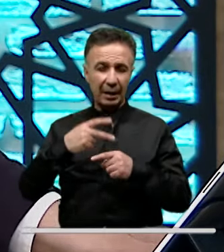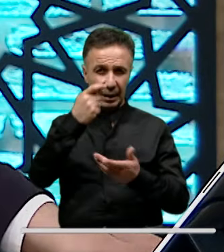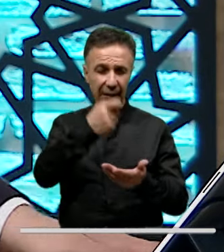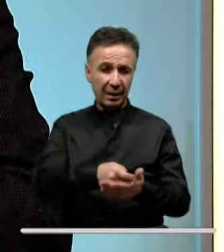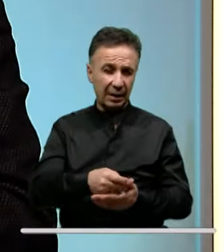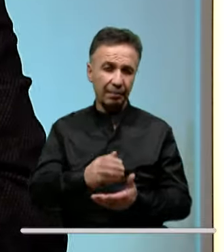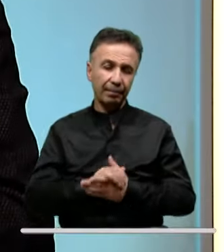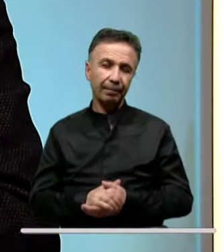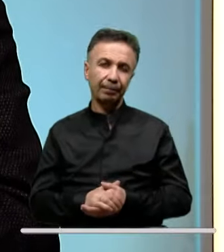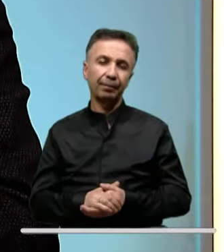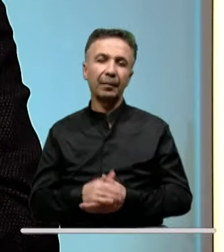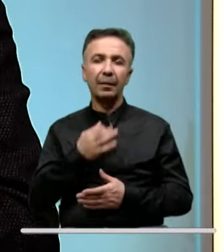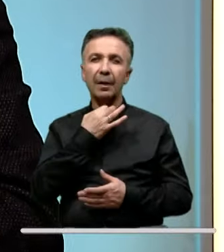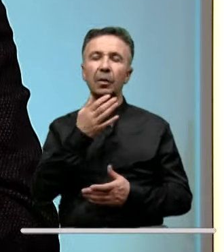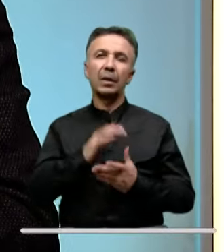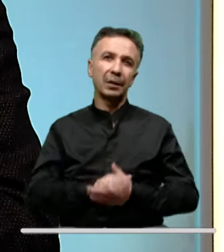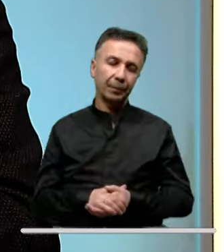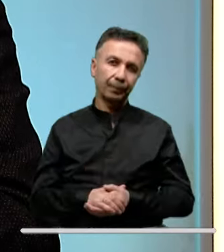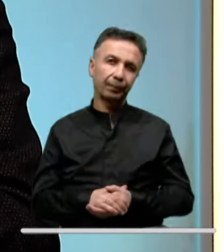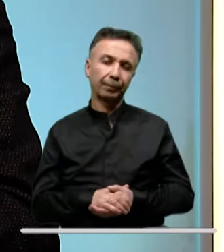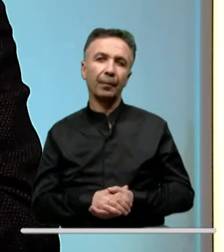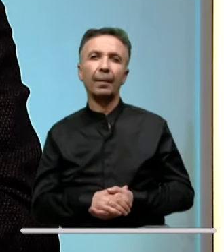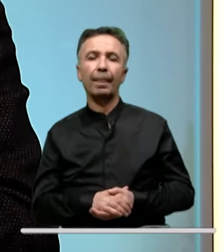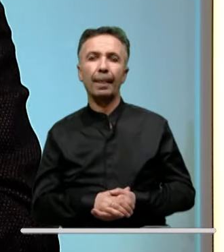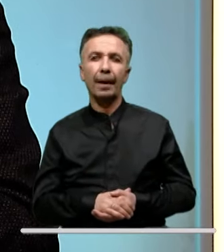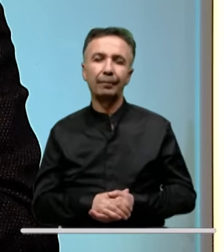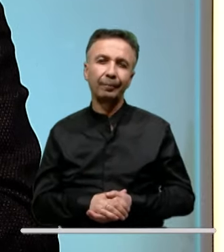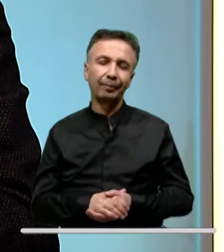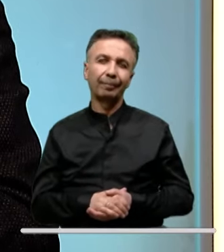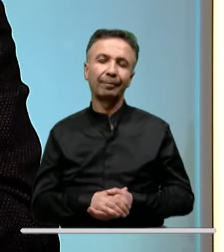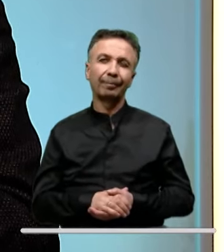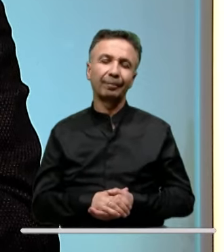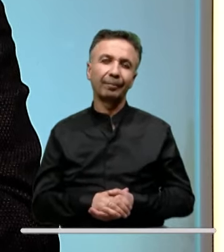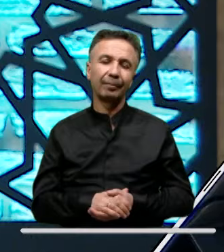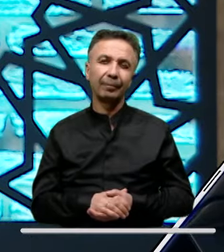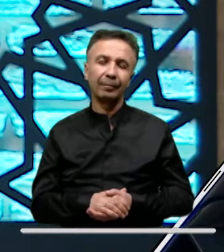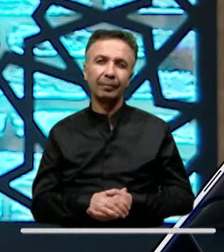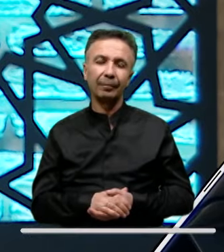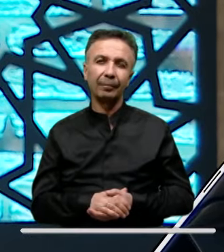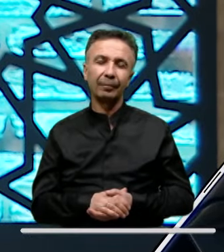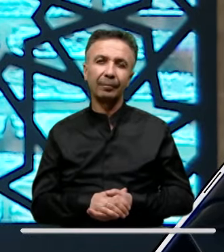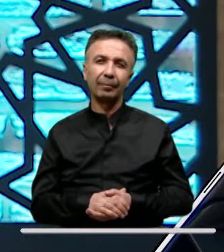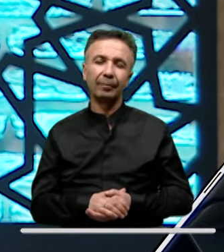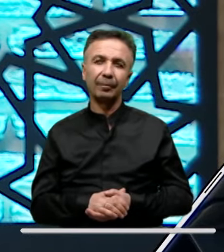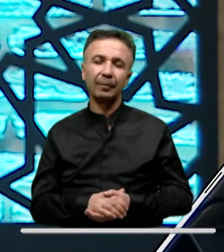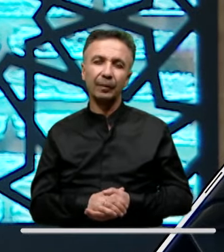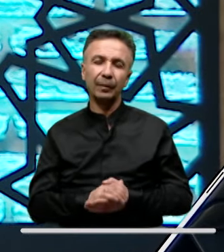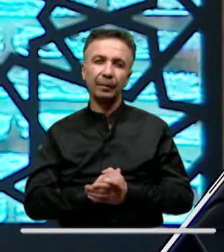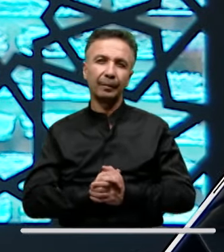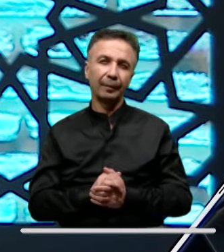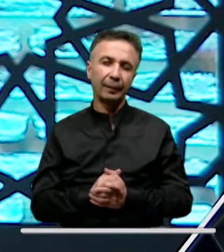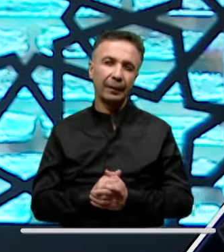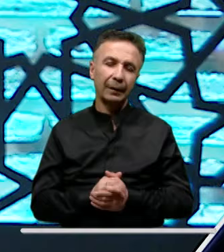teşekkür ederiz. Rica ederim. Ben teşekkür ederim. Allah razı olsun. Cümlemizden efendim. İyi ki varsınız. Rabbim sizden, sizi yetiştiren anne babadan ve hocalardan razı olsun. Hepimizden